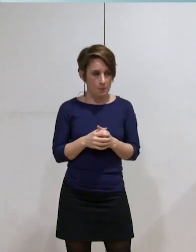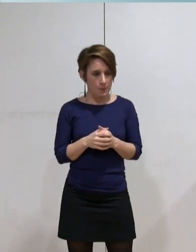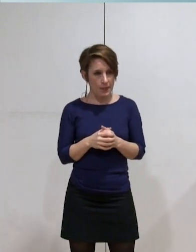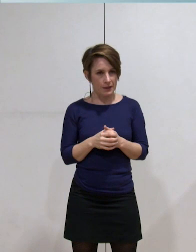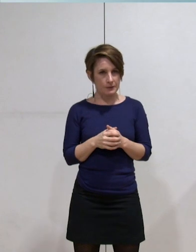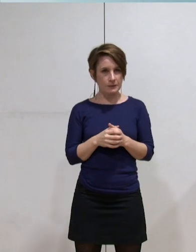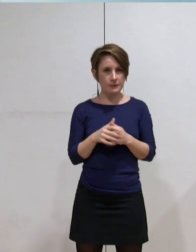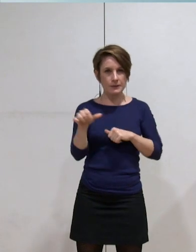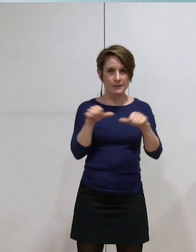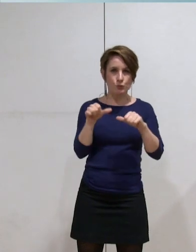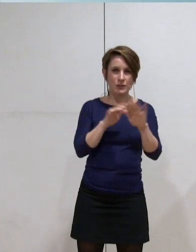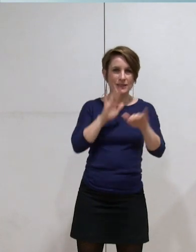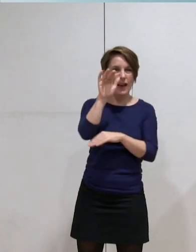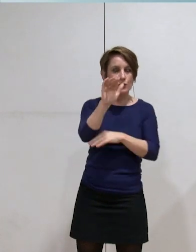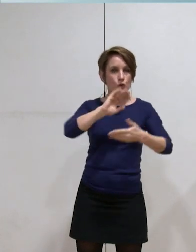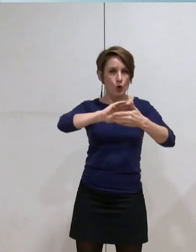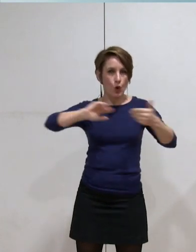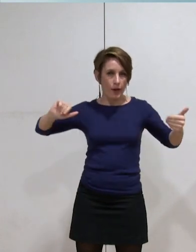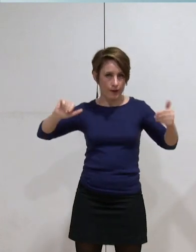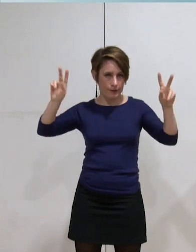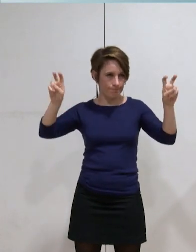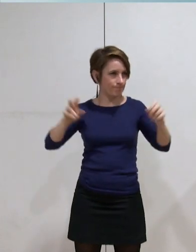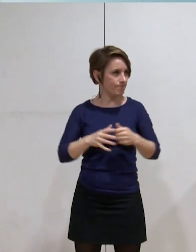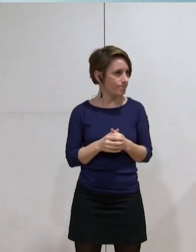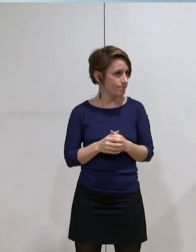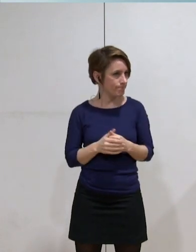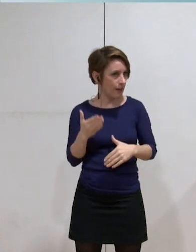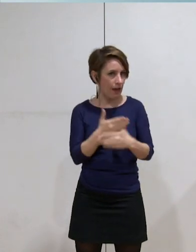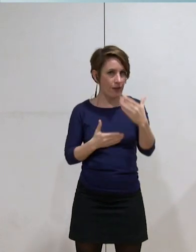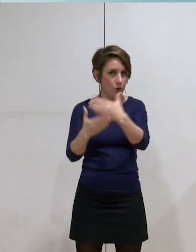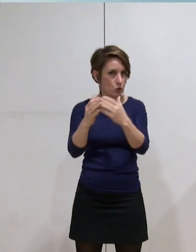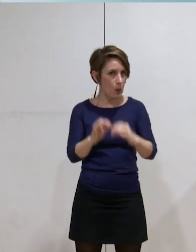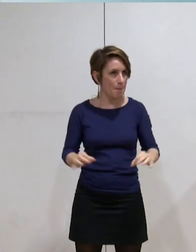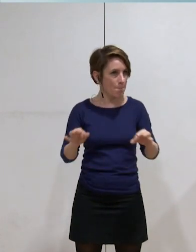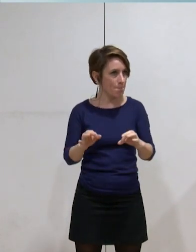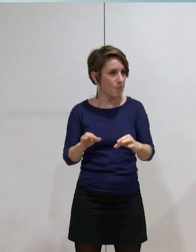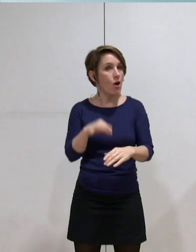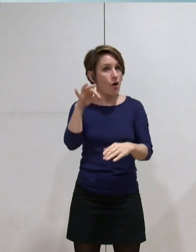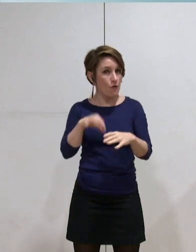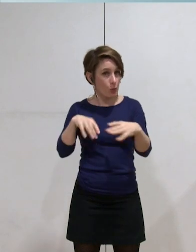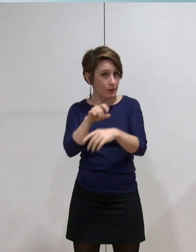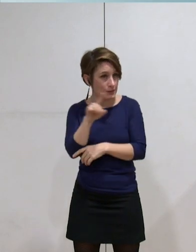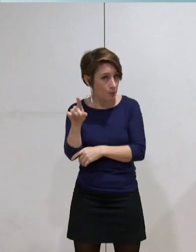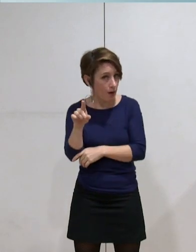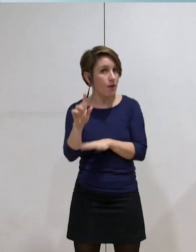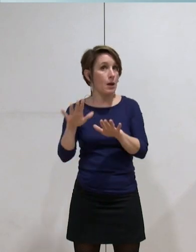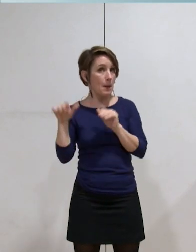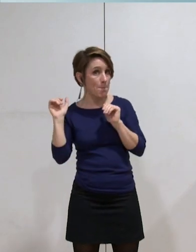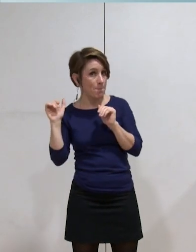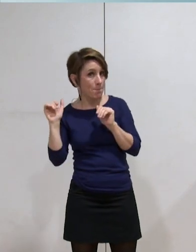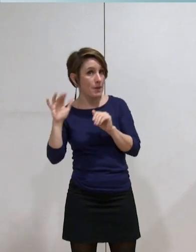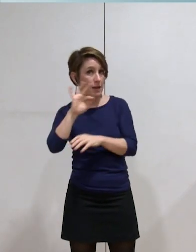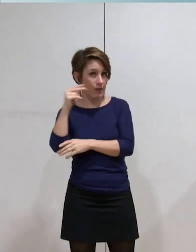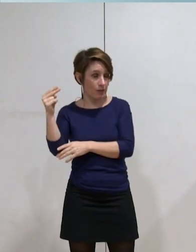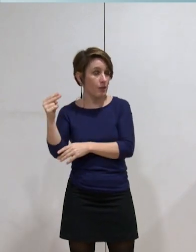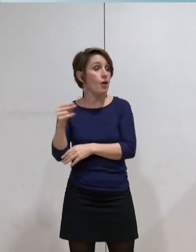dispositifs adultes relais pas d'intervention qui ne prend pas part au vote qui s'abstient